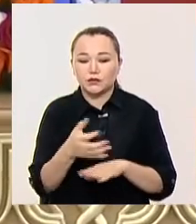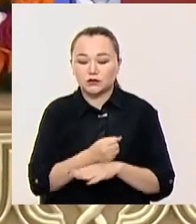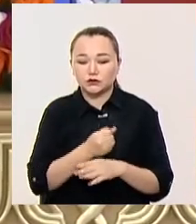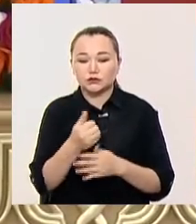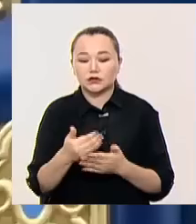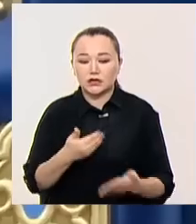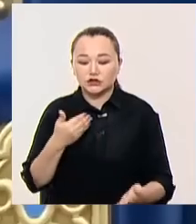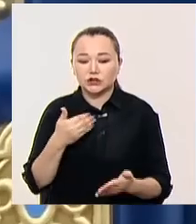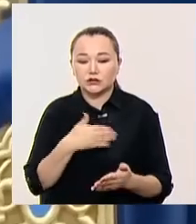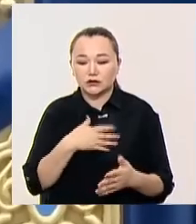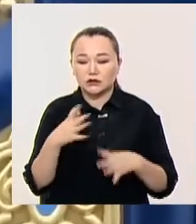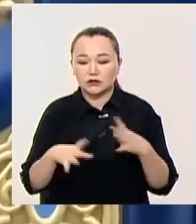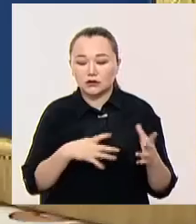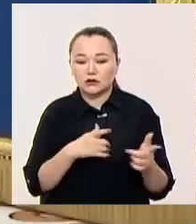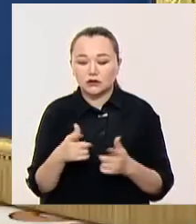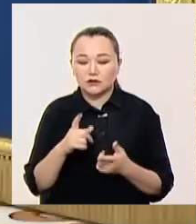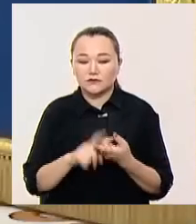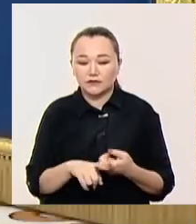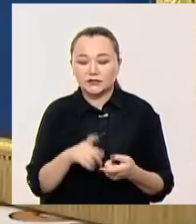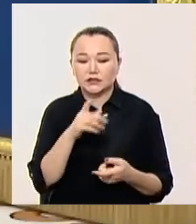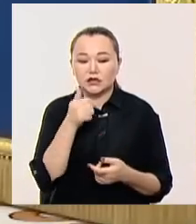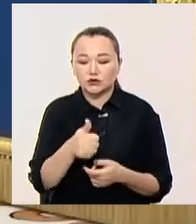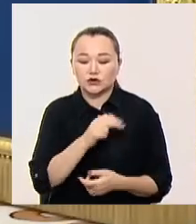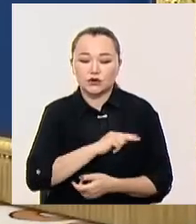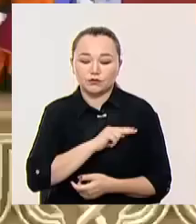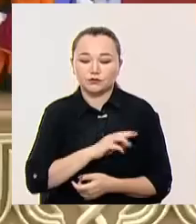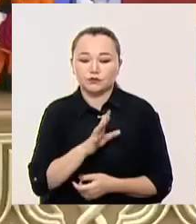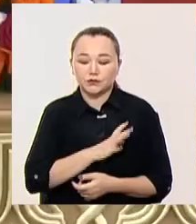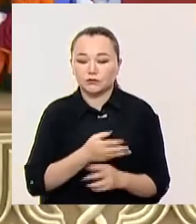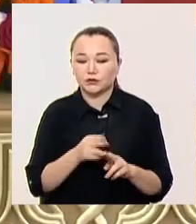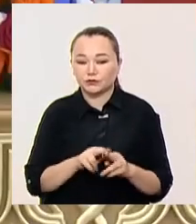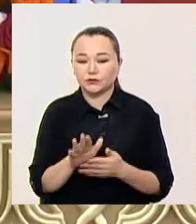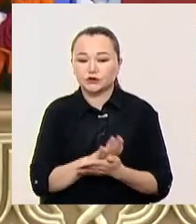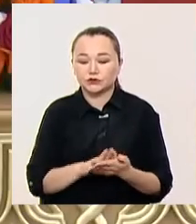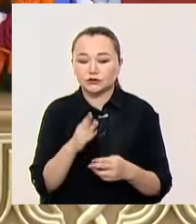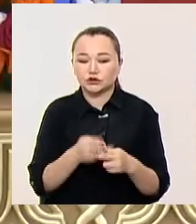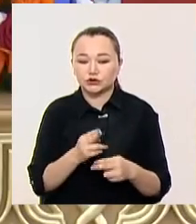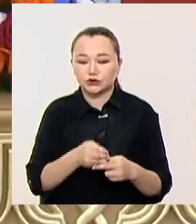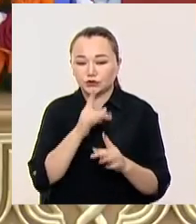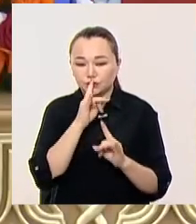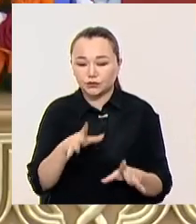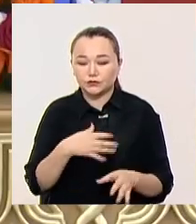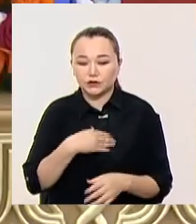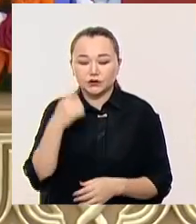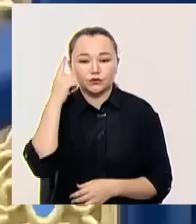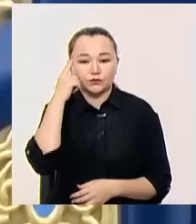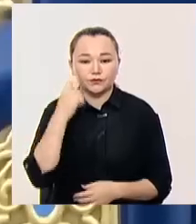біздің делегациямыз бұл мәселелер бойынша жақсы жұмыс істеді. Сондықтан ешқандай кедергі болмайды деп мен ойлаймын.